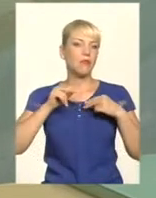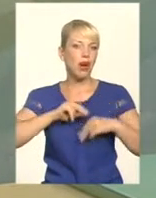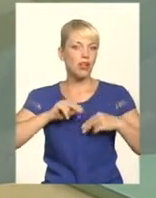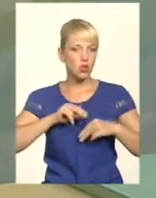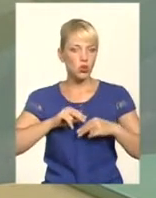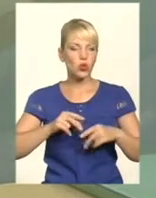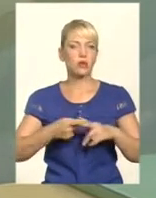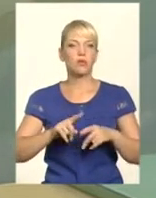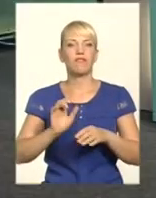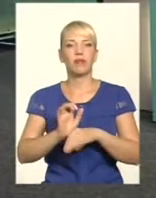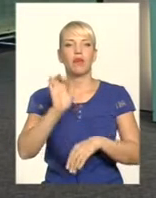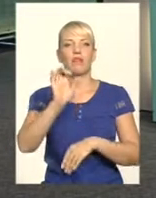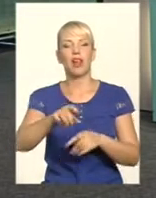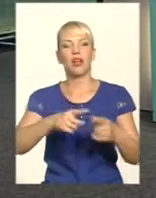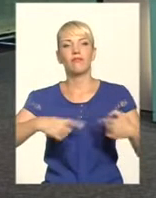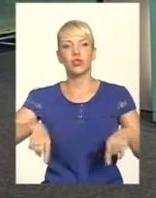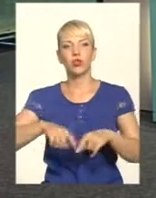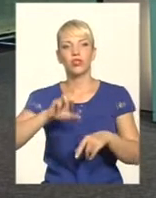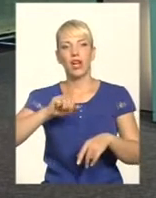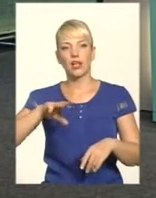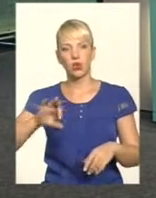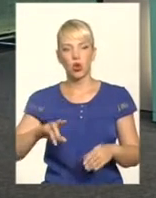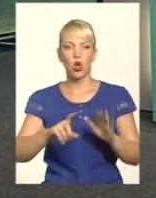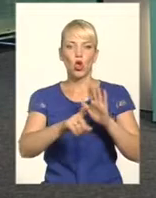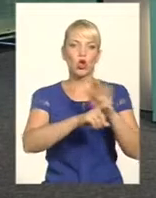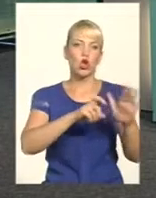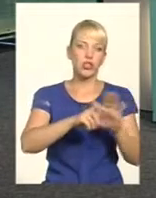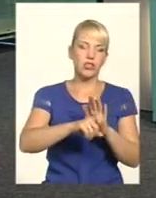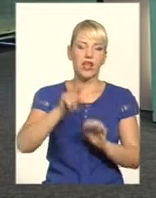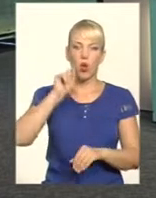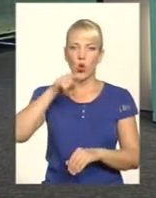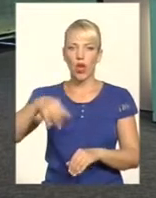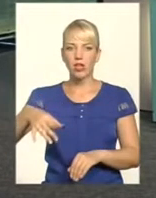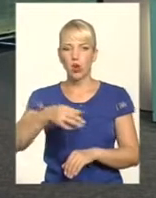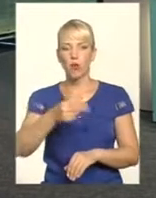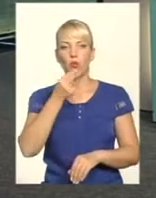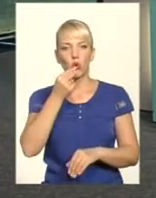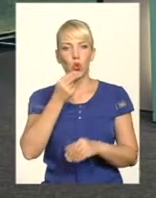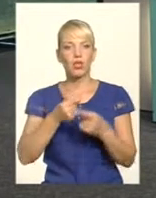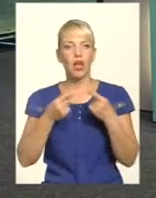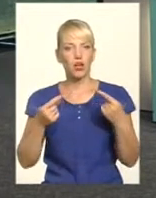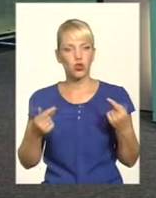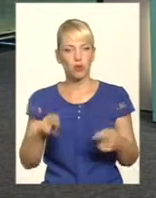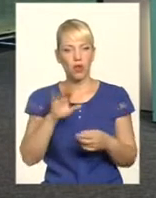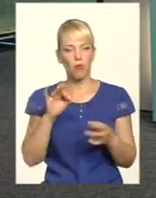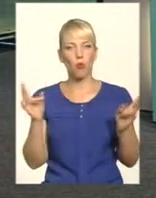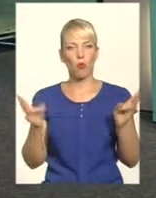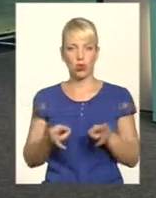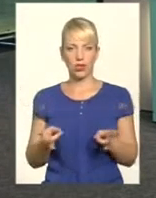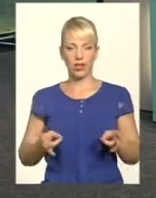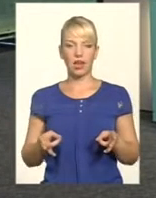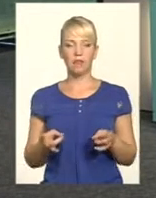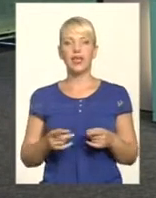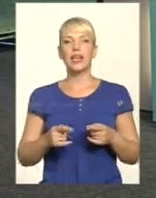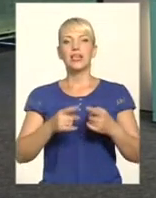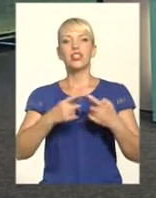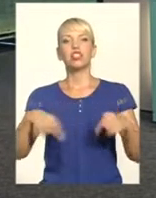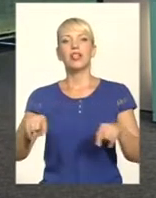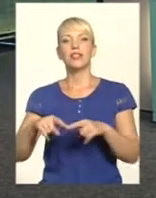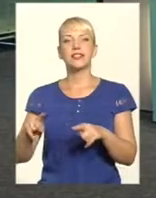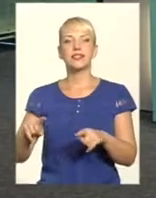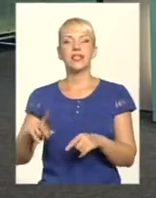у зону АТО, що Донецьку, що Луганську область, продукти харчування по потребі частини,